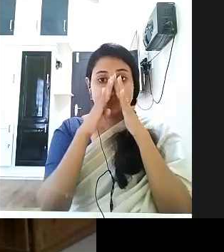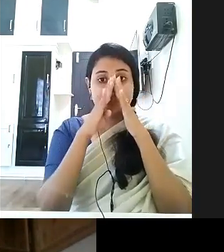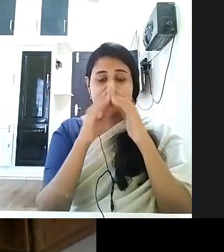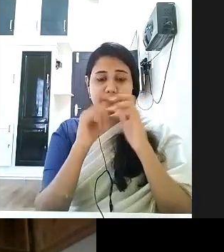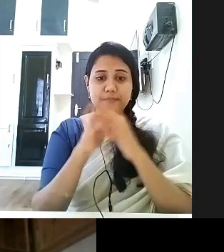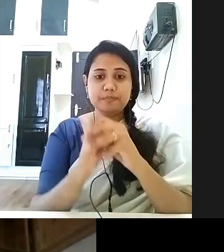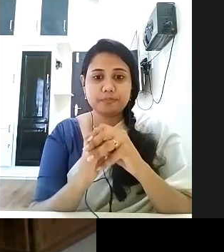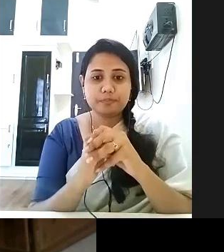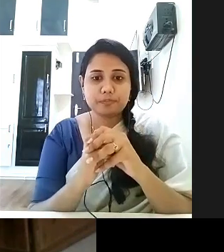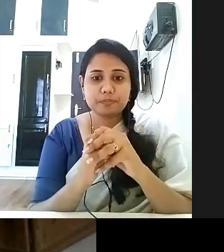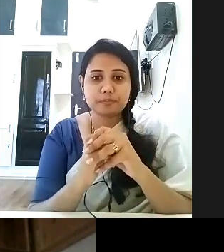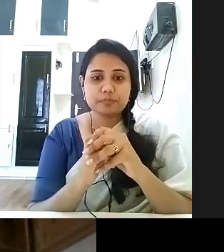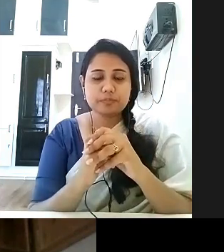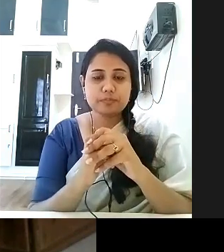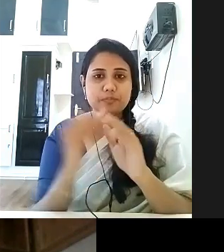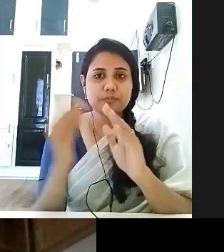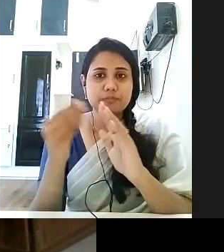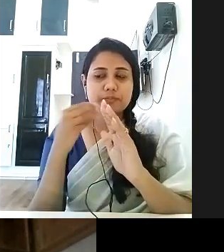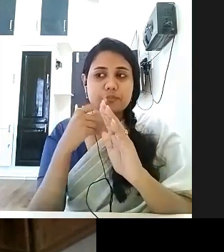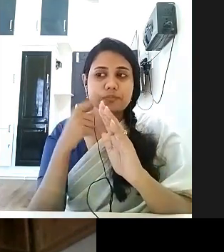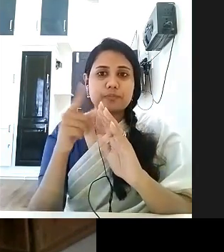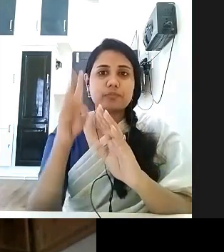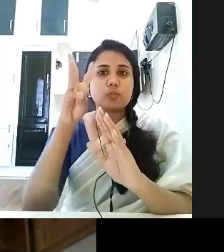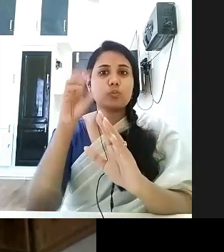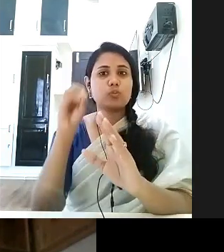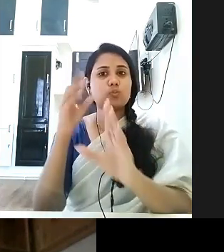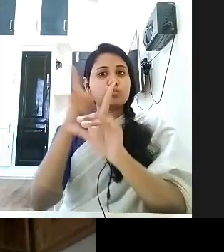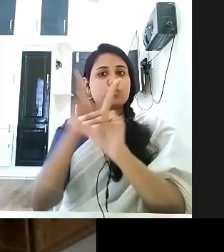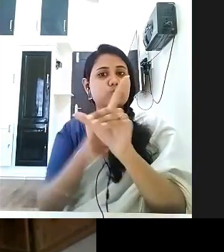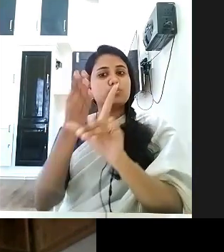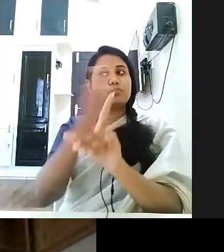സംശയം, ഞാൻ 30 വർഷം മുമ്പ്